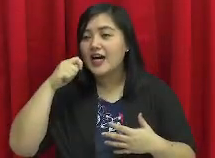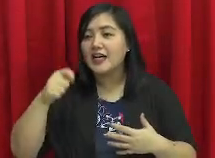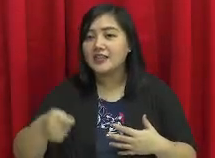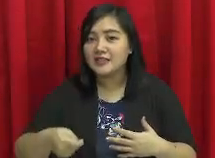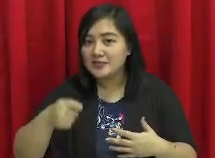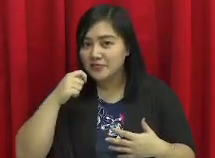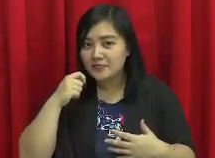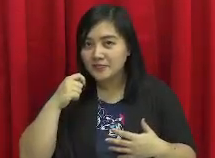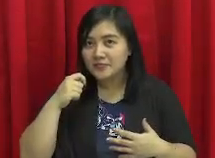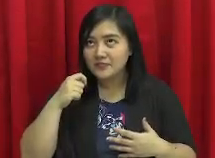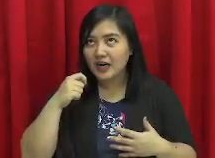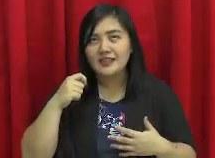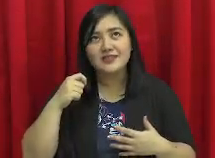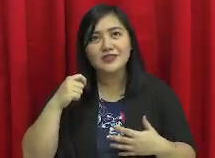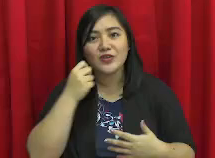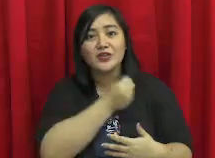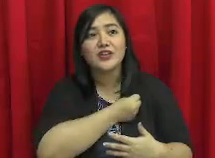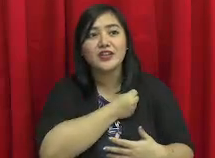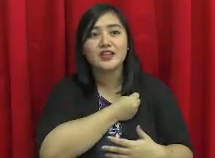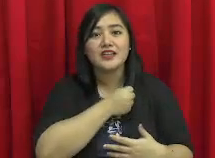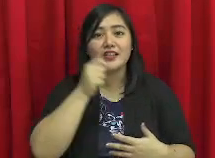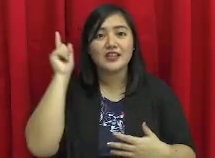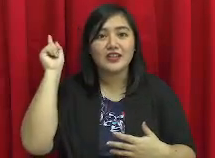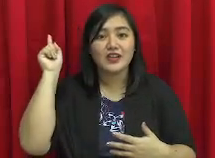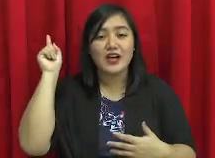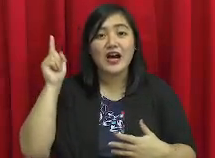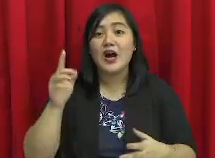see? Bakit? Pumipitik si high blood